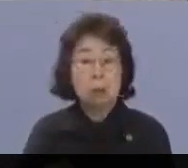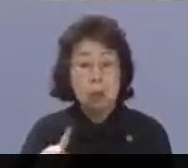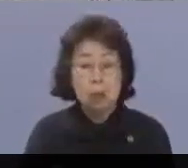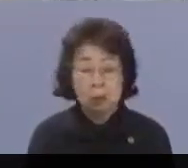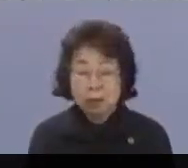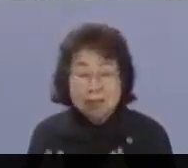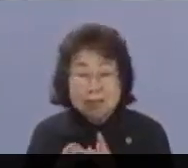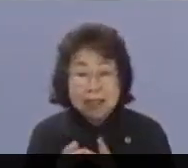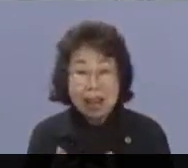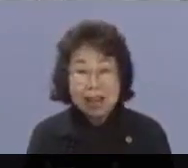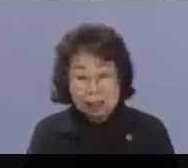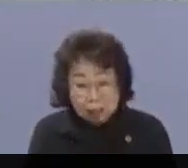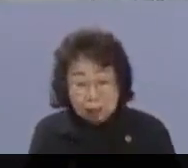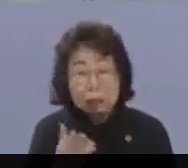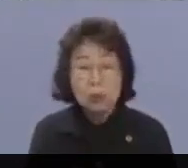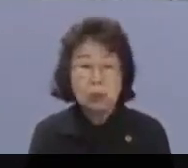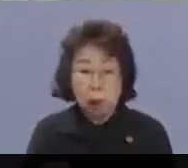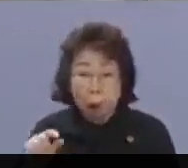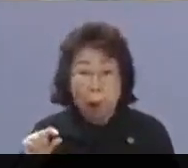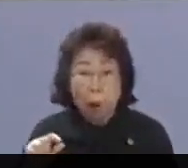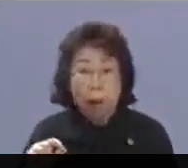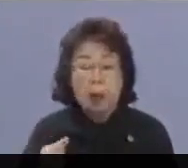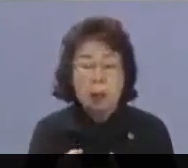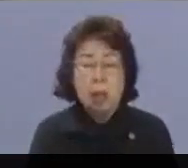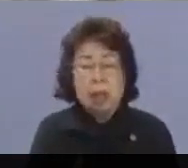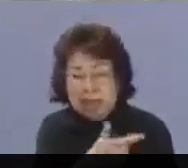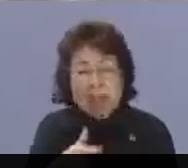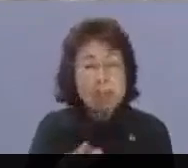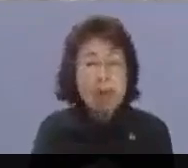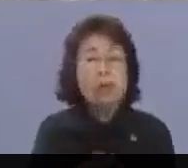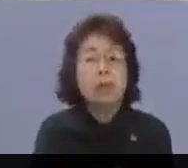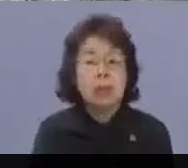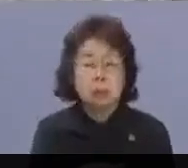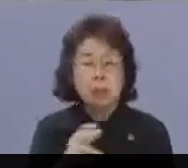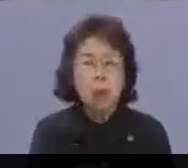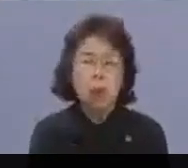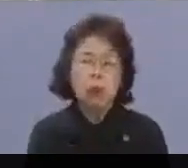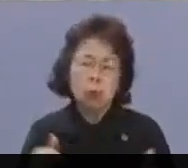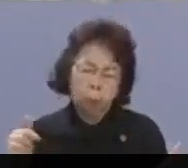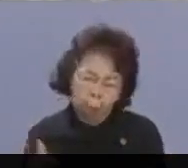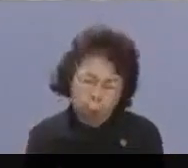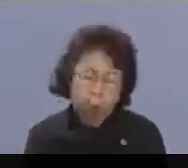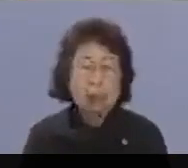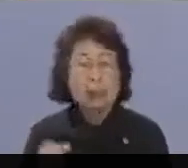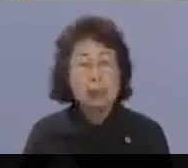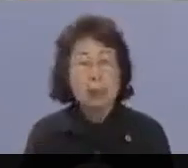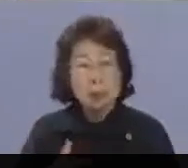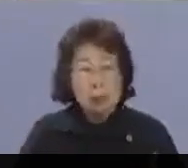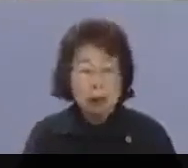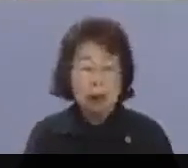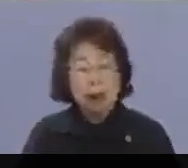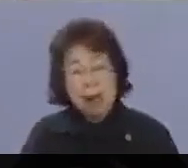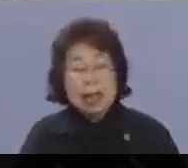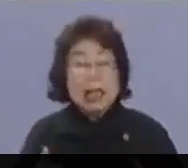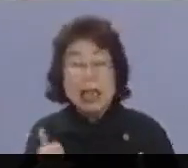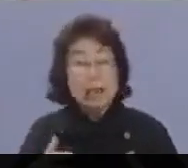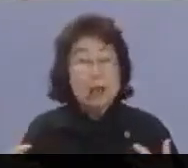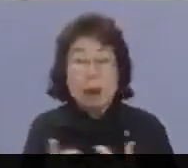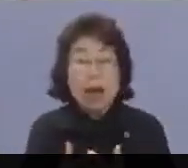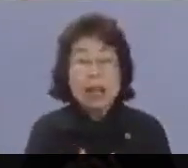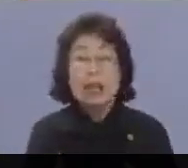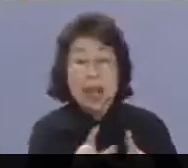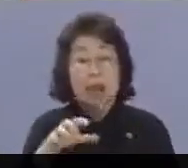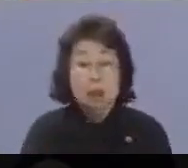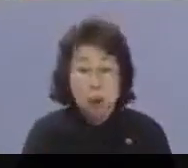온라인 유통업체의 약진으로 대형마트의 매출이 하락했고 개발업자들이 교통이 편리하고 인구가 밀집된